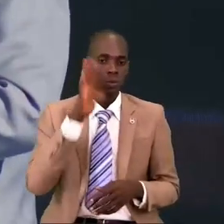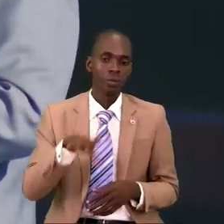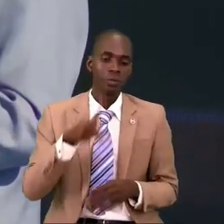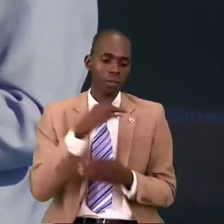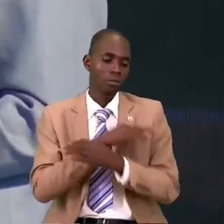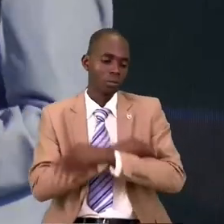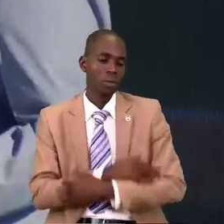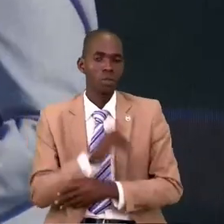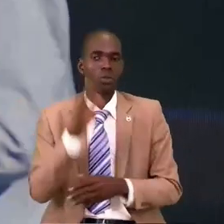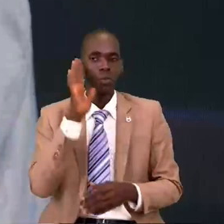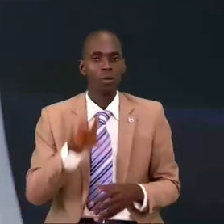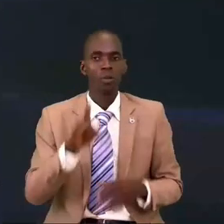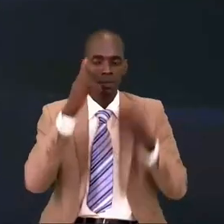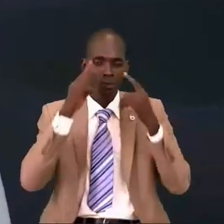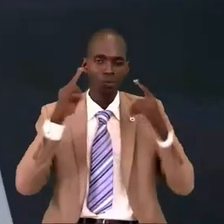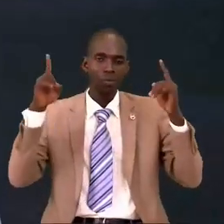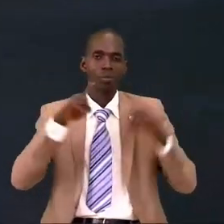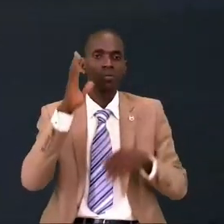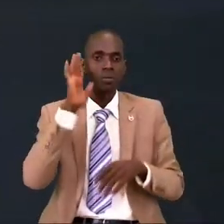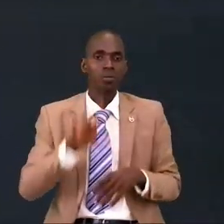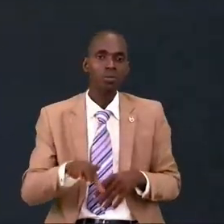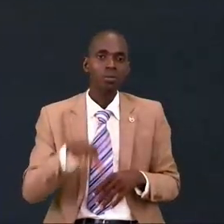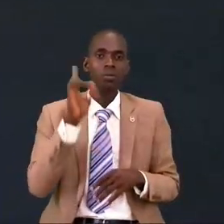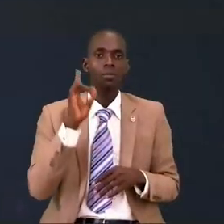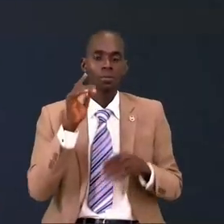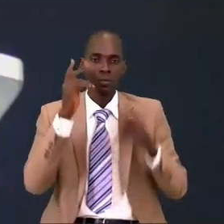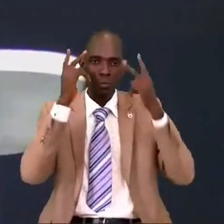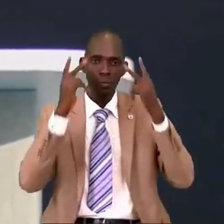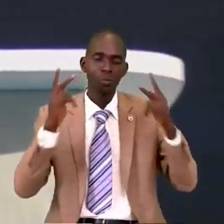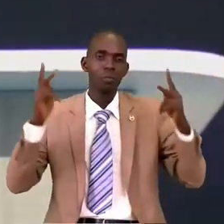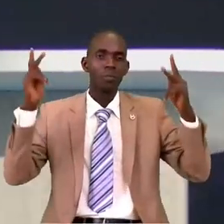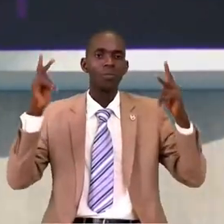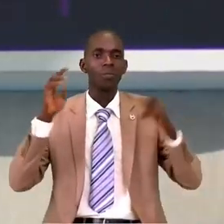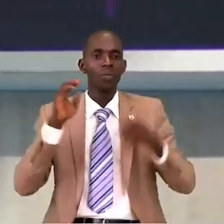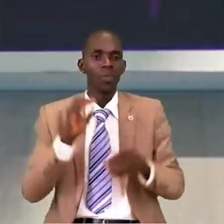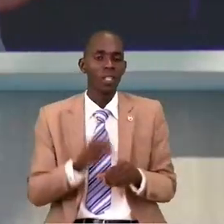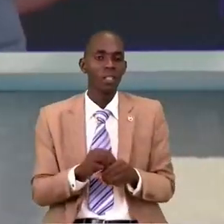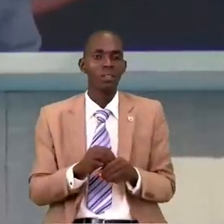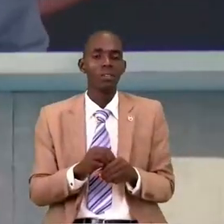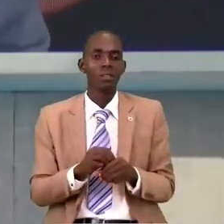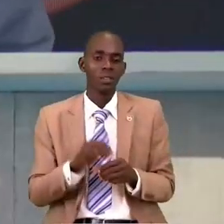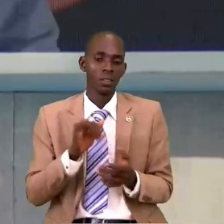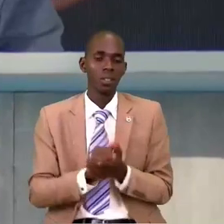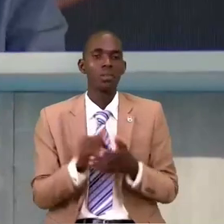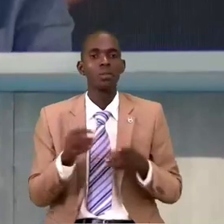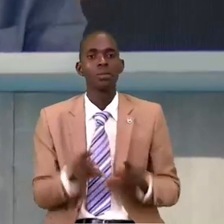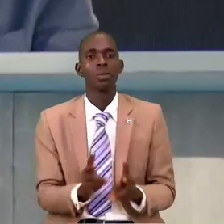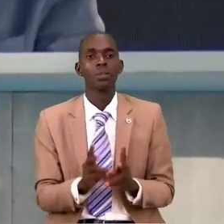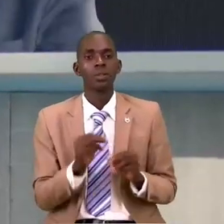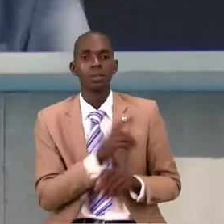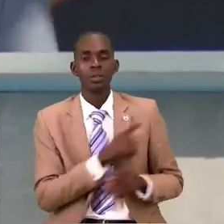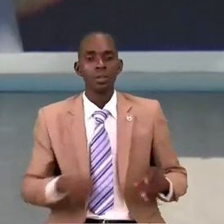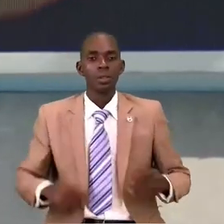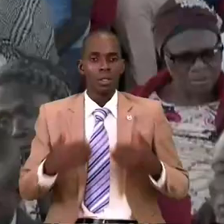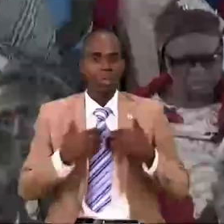prospérité dans cette voie. Le Seigneur nous a donné la voie, la parole, la volonté du Seigneur